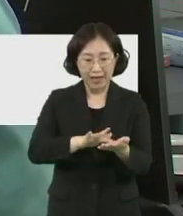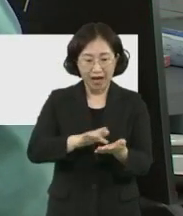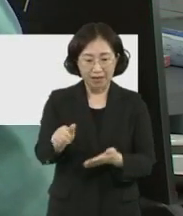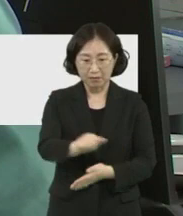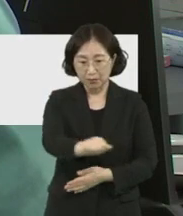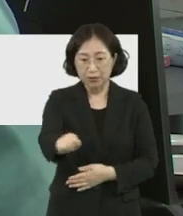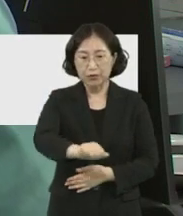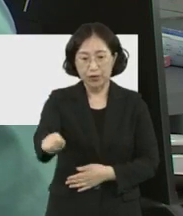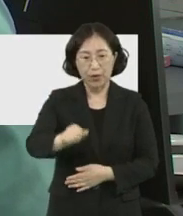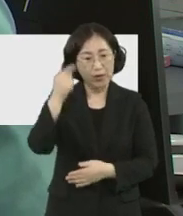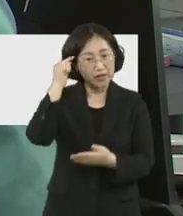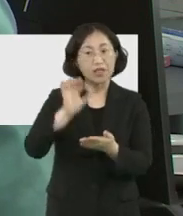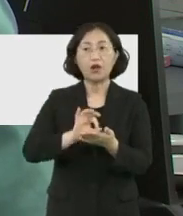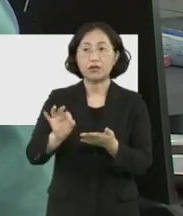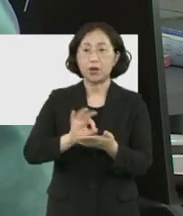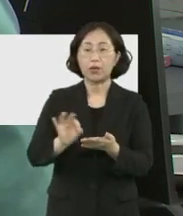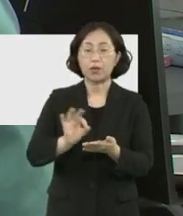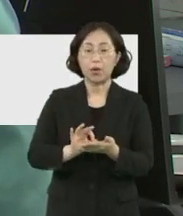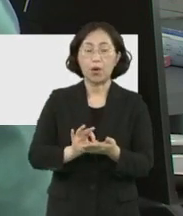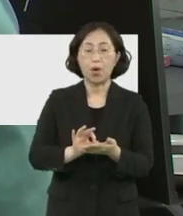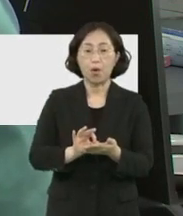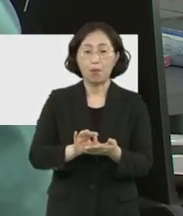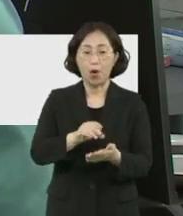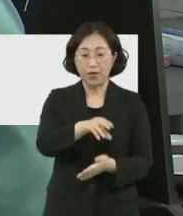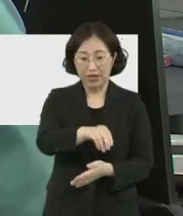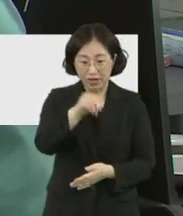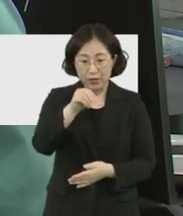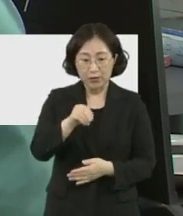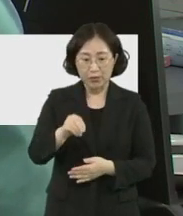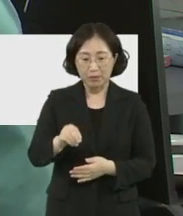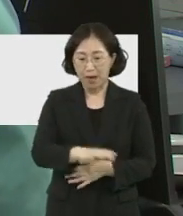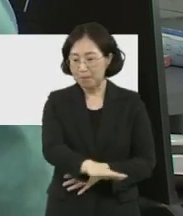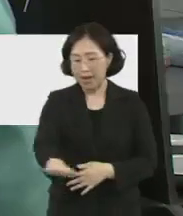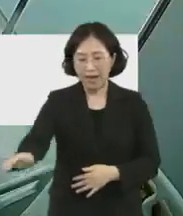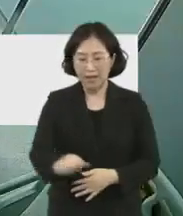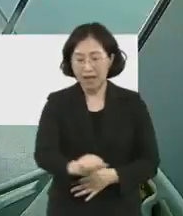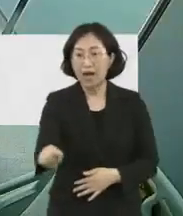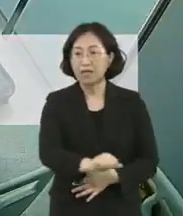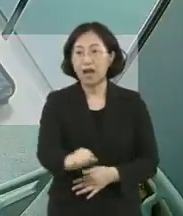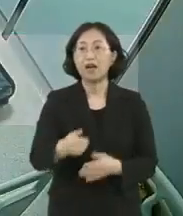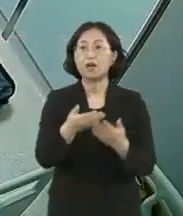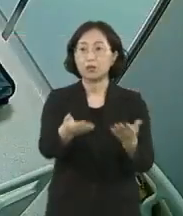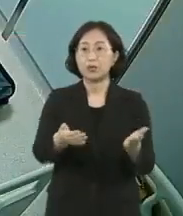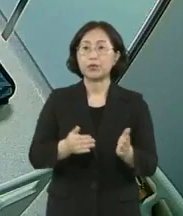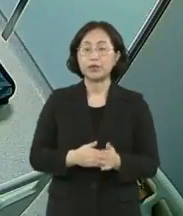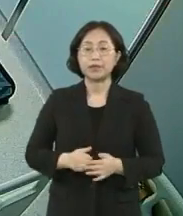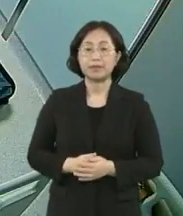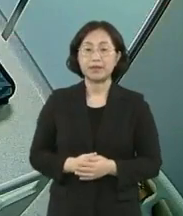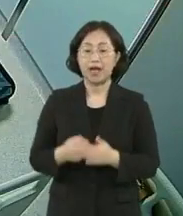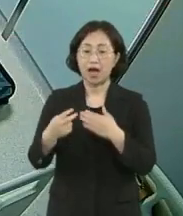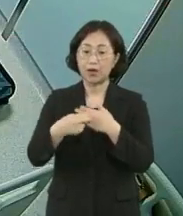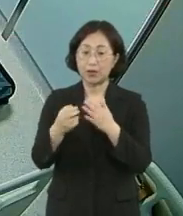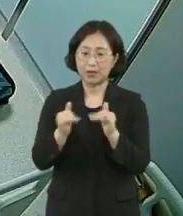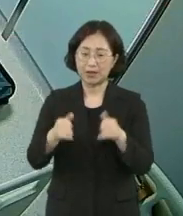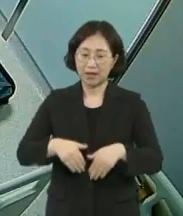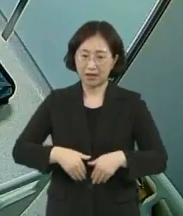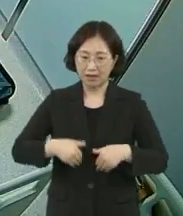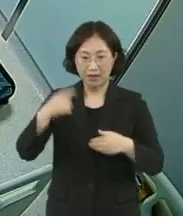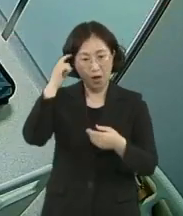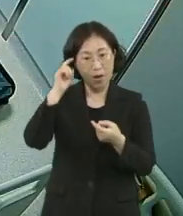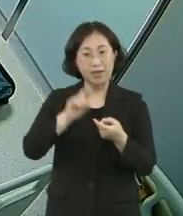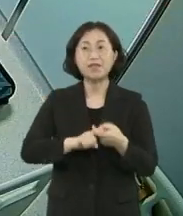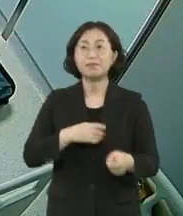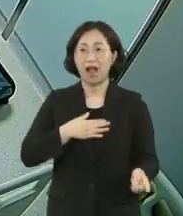더 신경을 써드렸고요. 소독 티슈로 바닥을 다 닦아드리고. 의료진들의 따뜻한 관심을